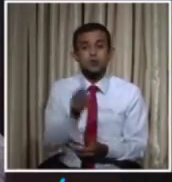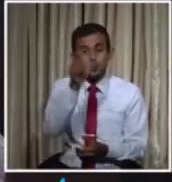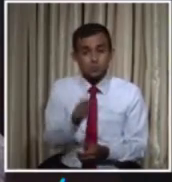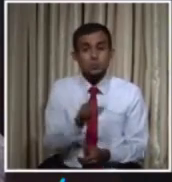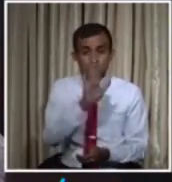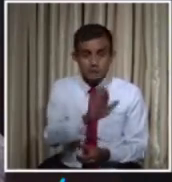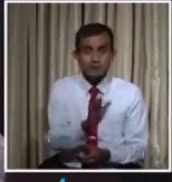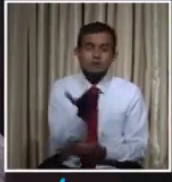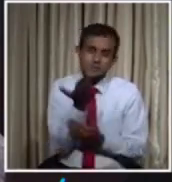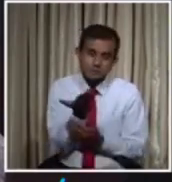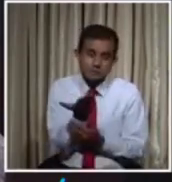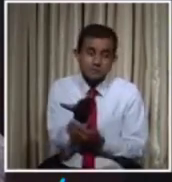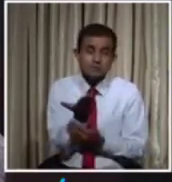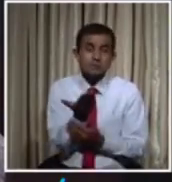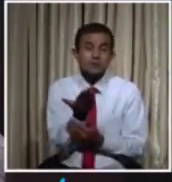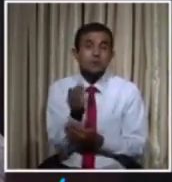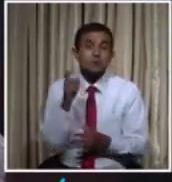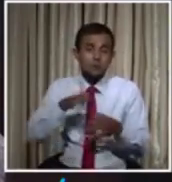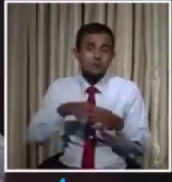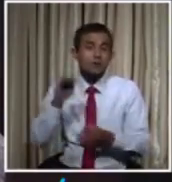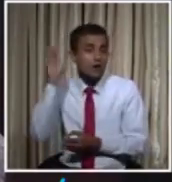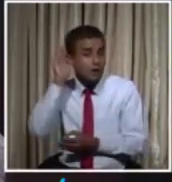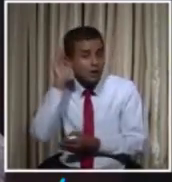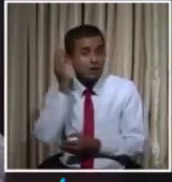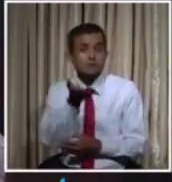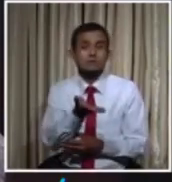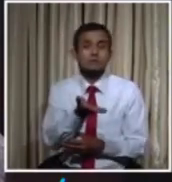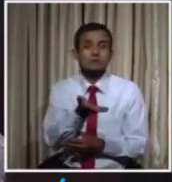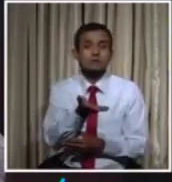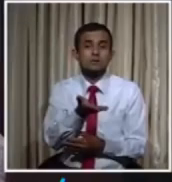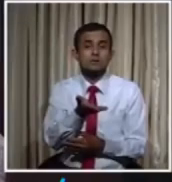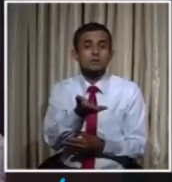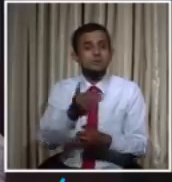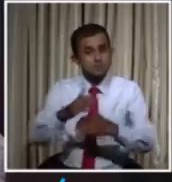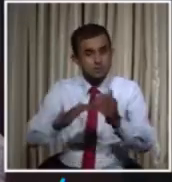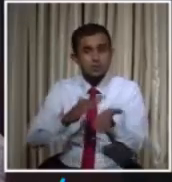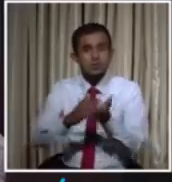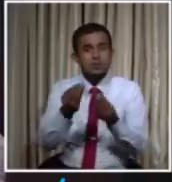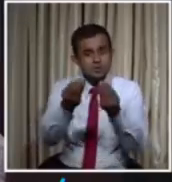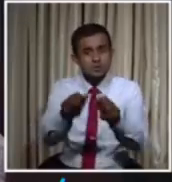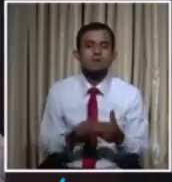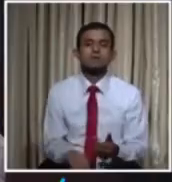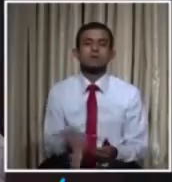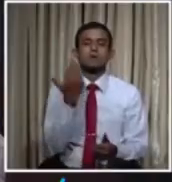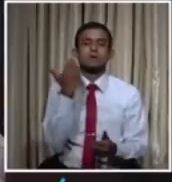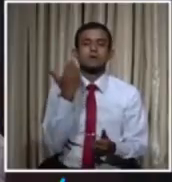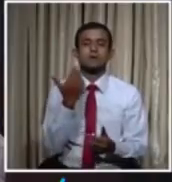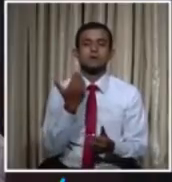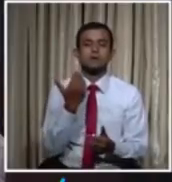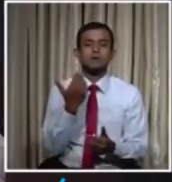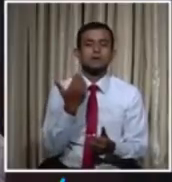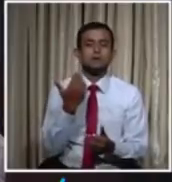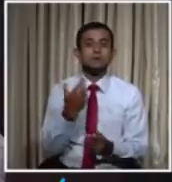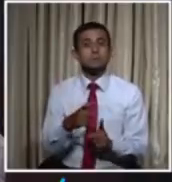මනුස්සන්ගේ ඉල්ලීමට, හැඟීම් වලට ඇහුම්කන් දීලා ඒවා ක්‍රියාත්මක කරන්නට කාරුණිකවන්න. මෙච්චර